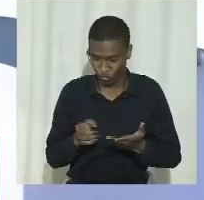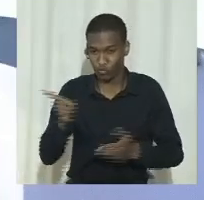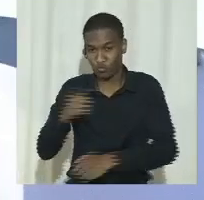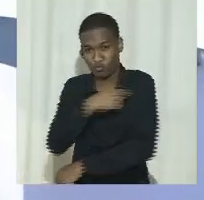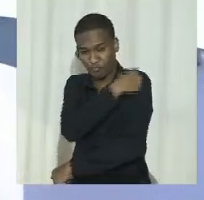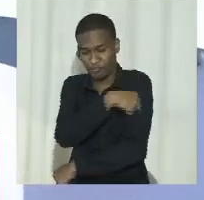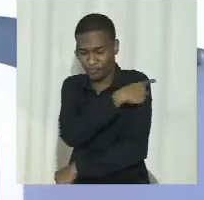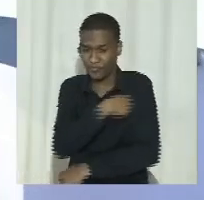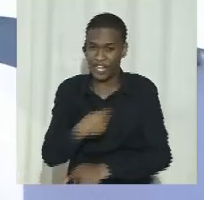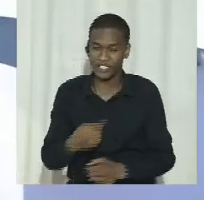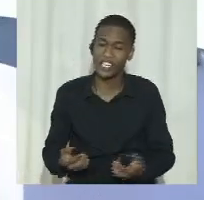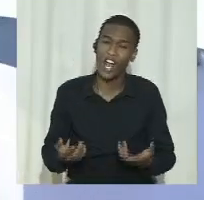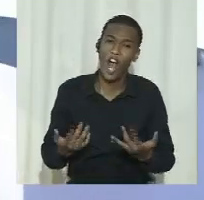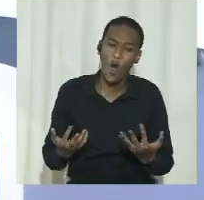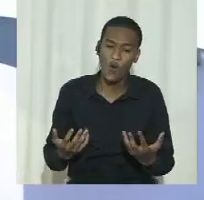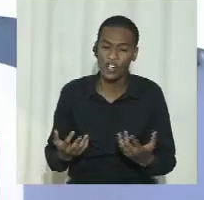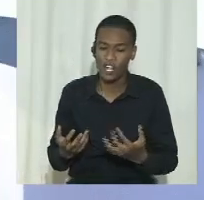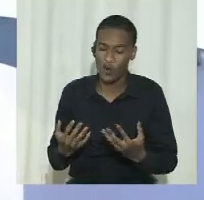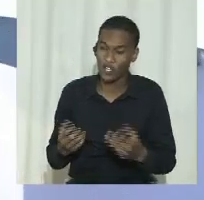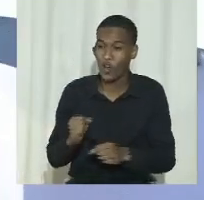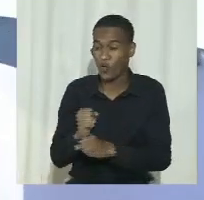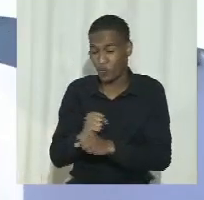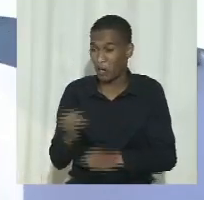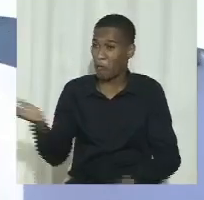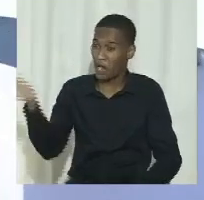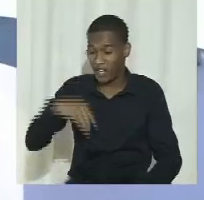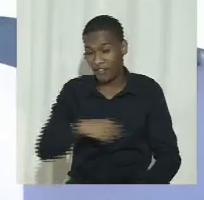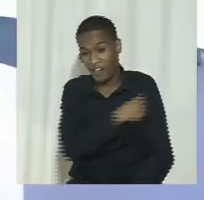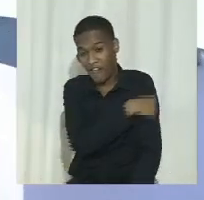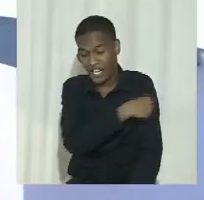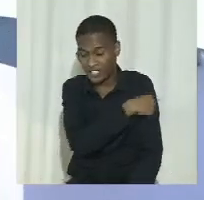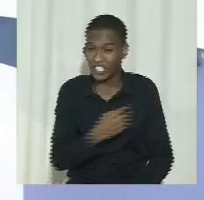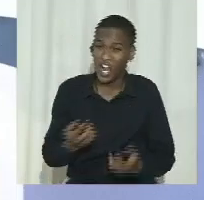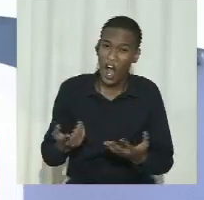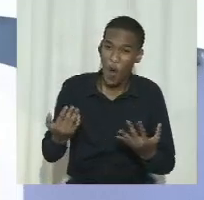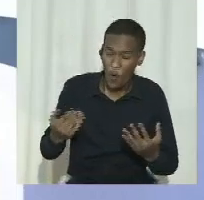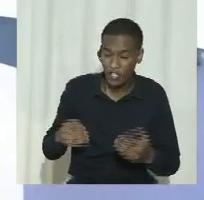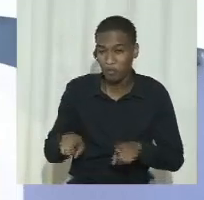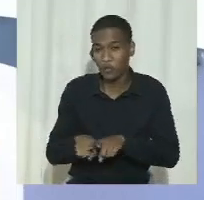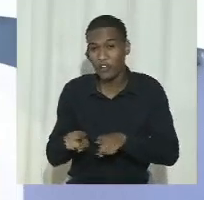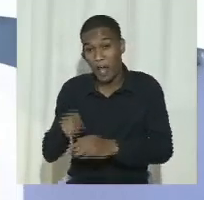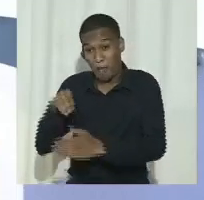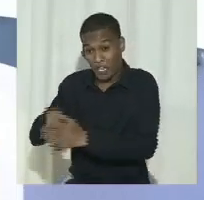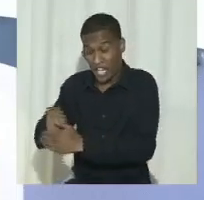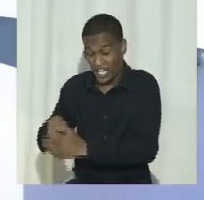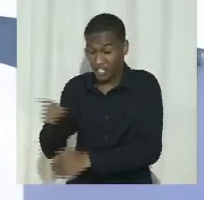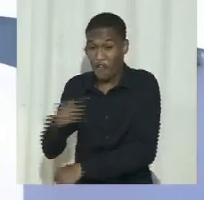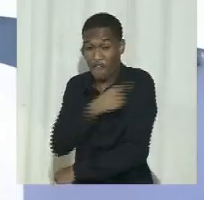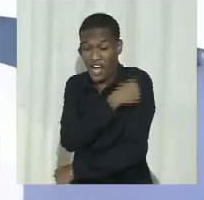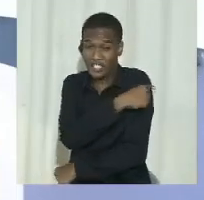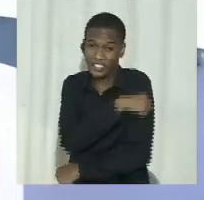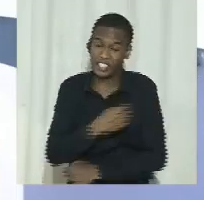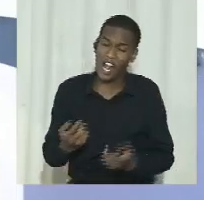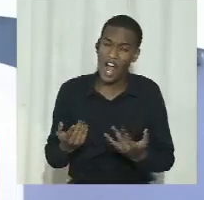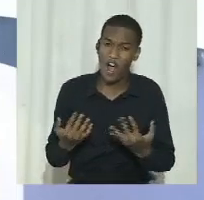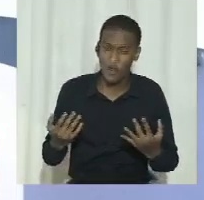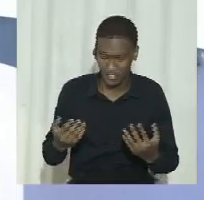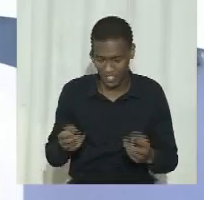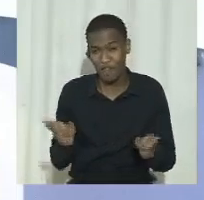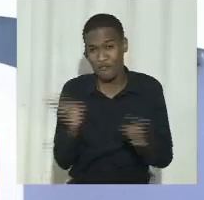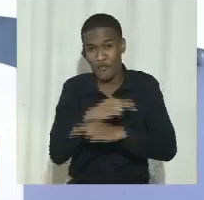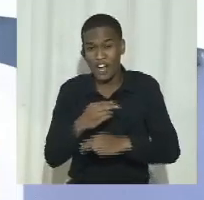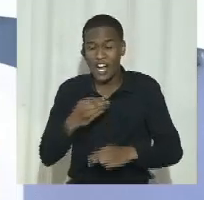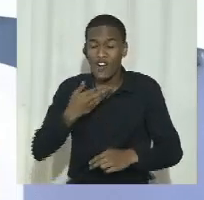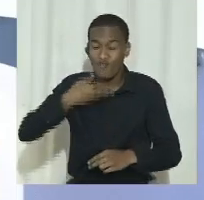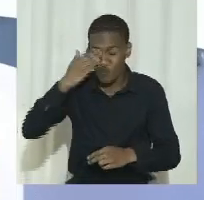arana raha toaka hanafatra n'izay vaksiny izay na ny fitahirizana sy ny maro hafa manao hoana ny mikasika an'izay mba tsy hampiroroosaina ny olona hoe